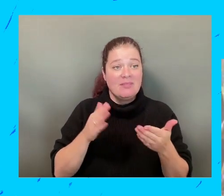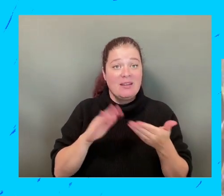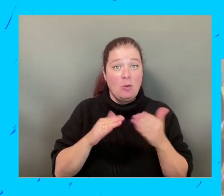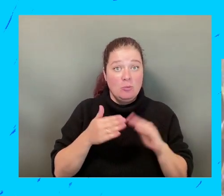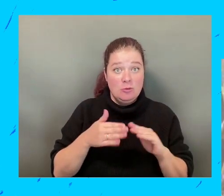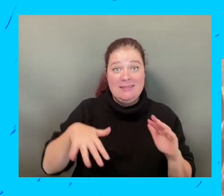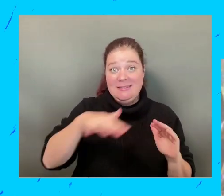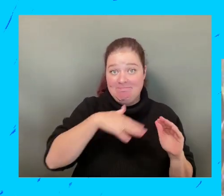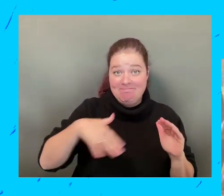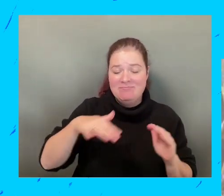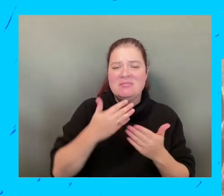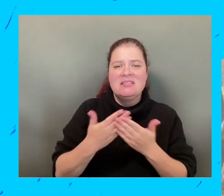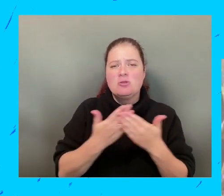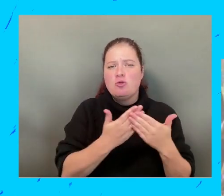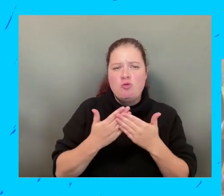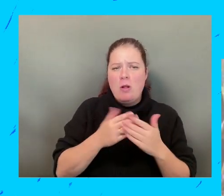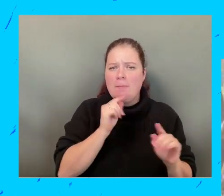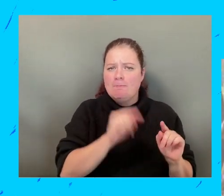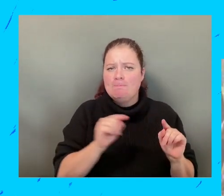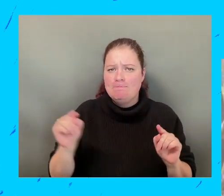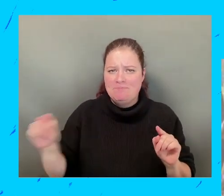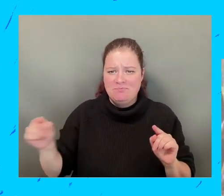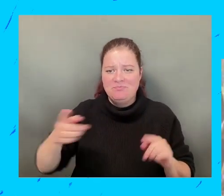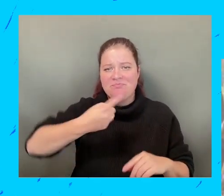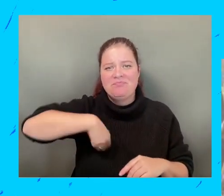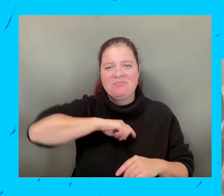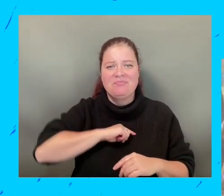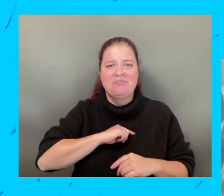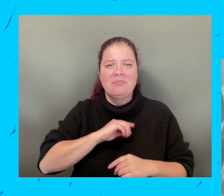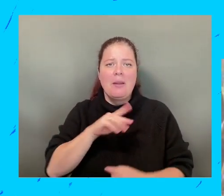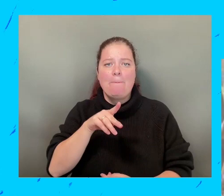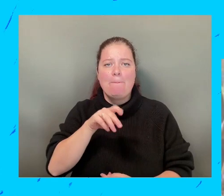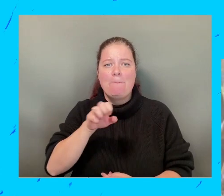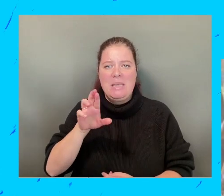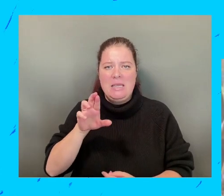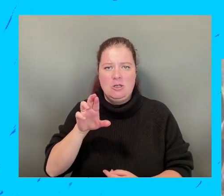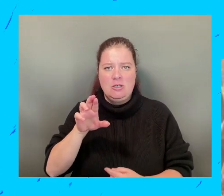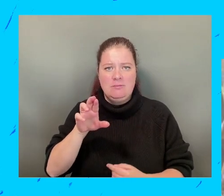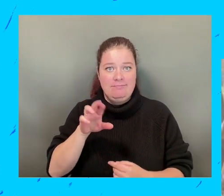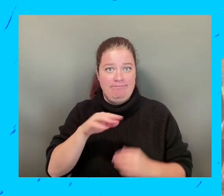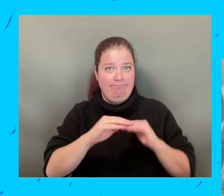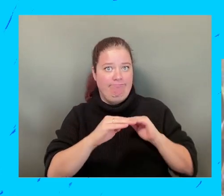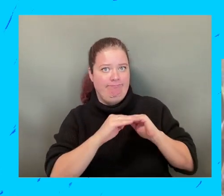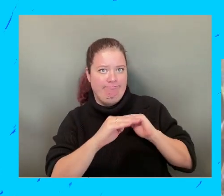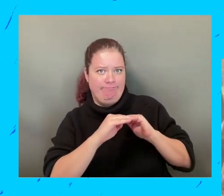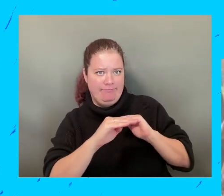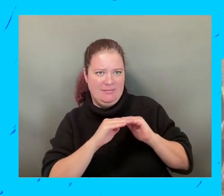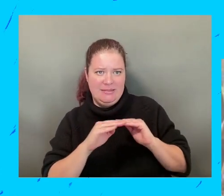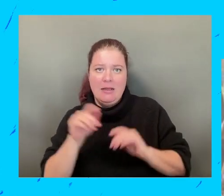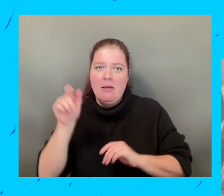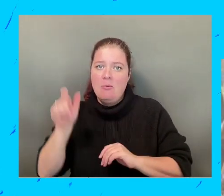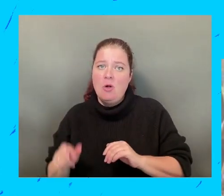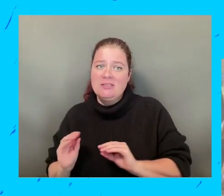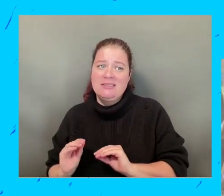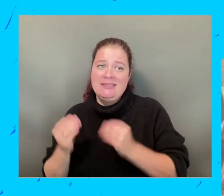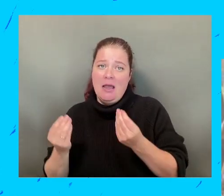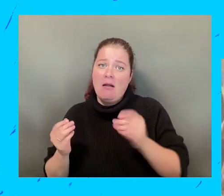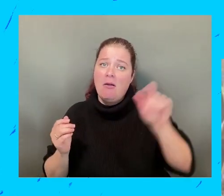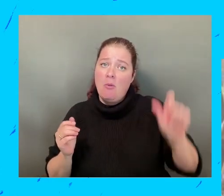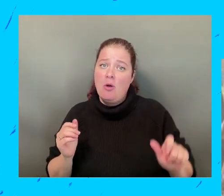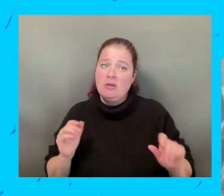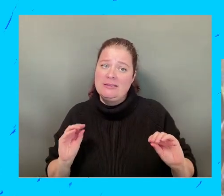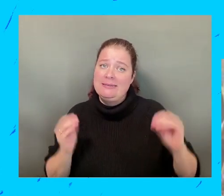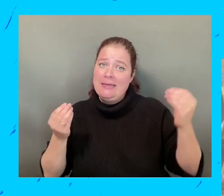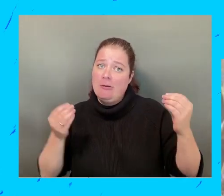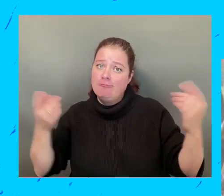les communautés, nous avons créé aussi des blogs d'éducation. Nous nous rendons compte que les jeunes